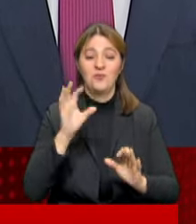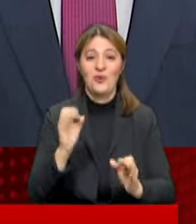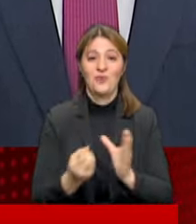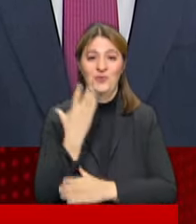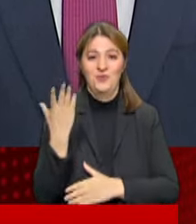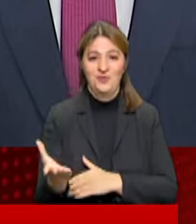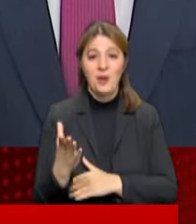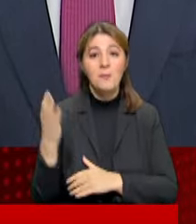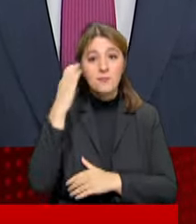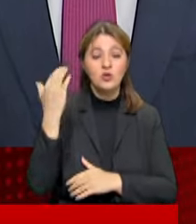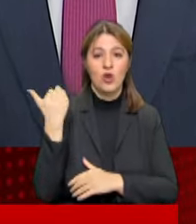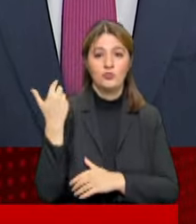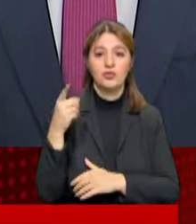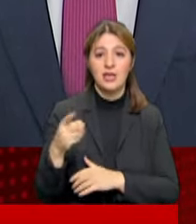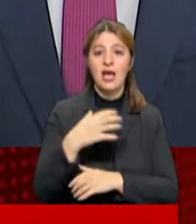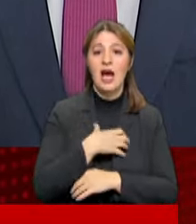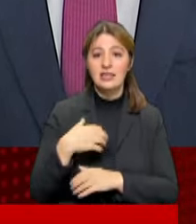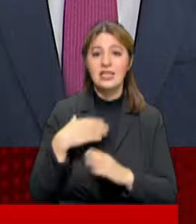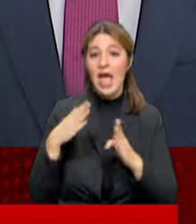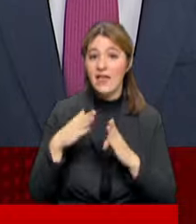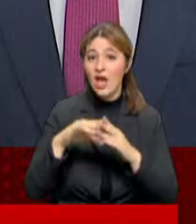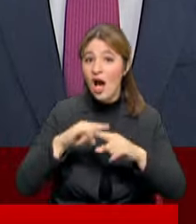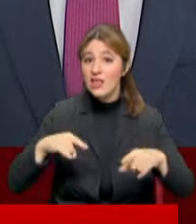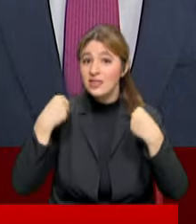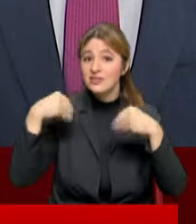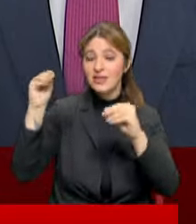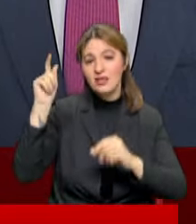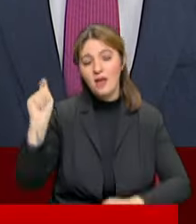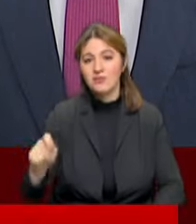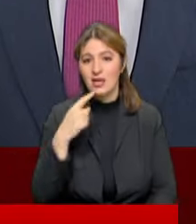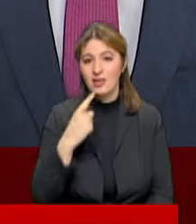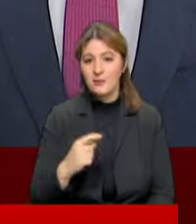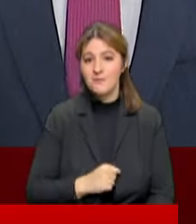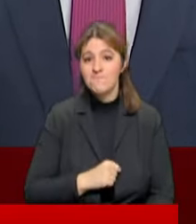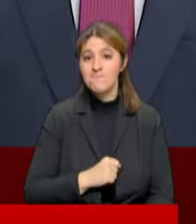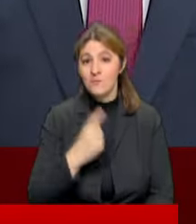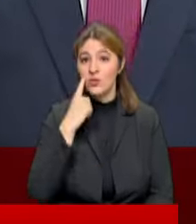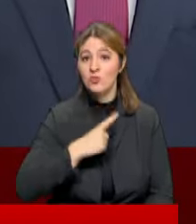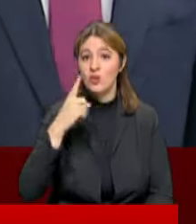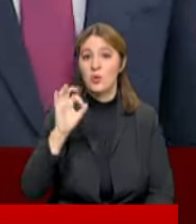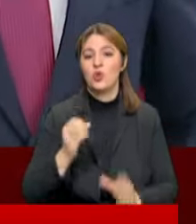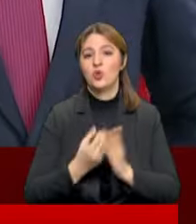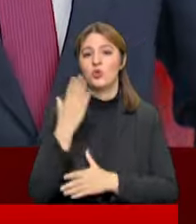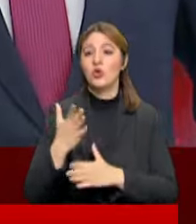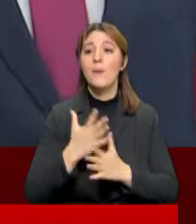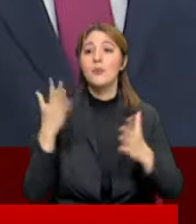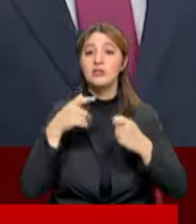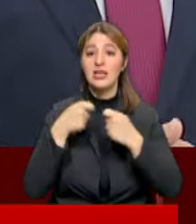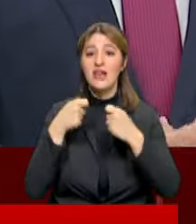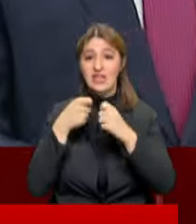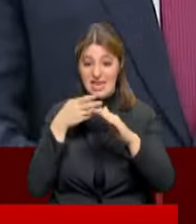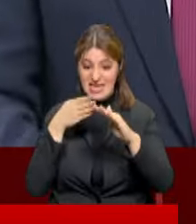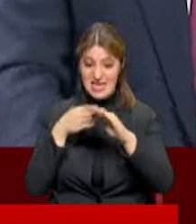kuruldu başkomutan annesine evdeki harları satsınlar diye evet Cumhuriyet böyle kuruldu büyük taarruza